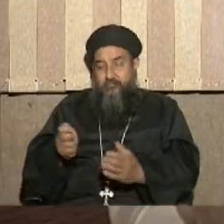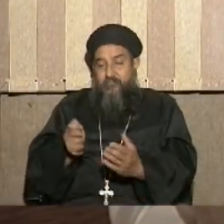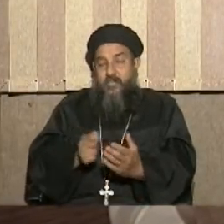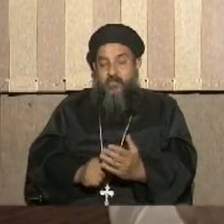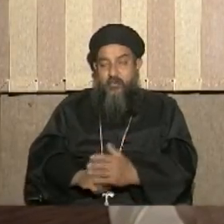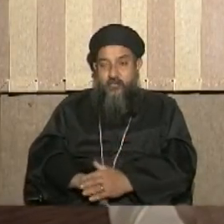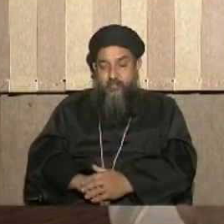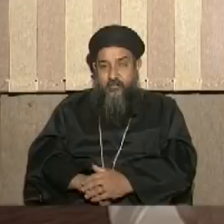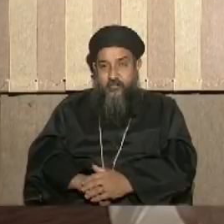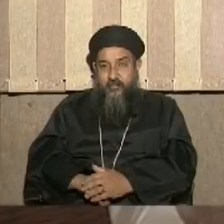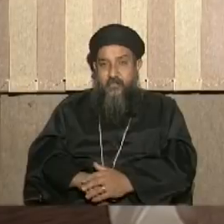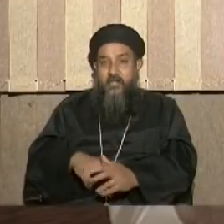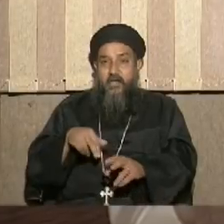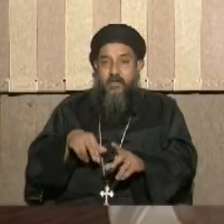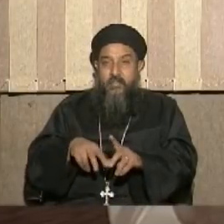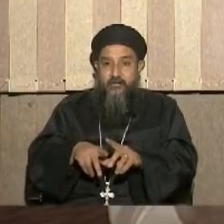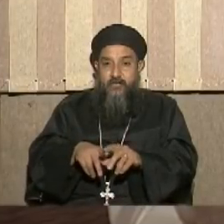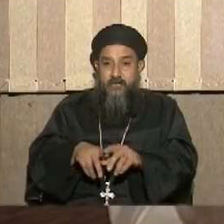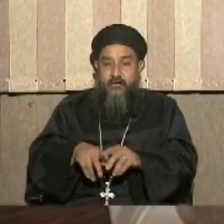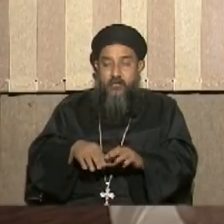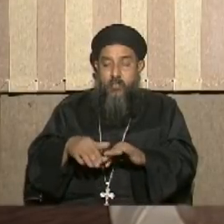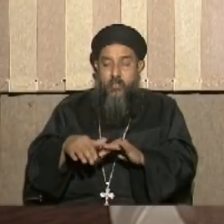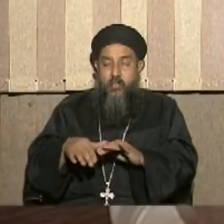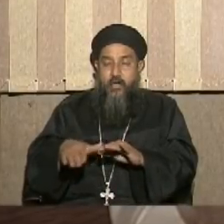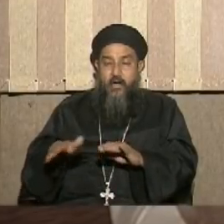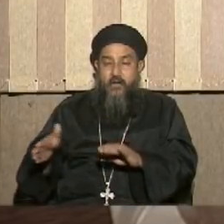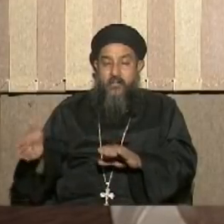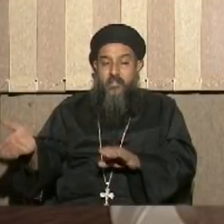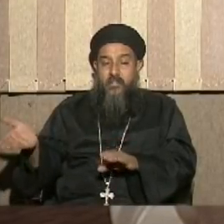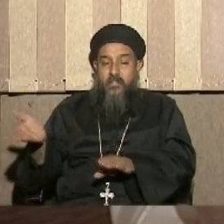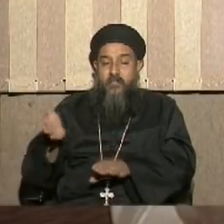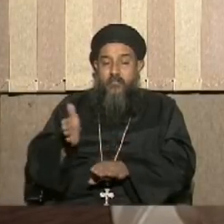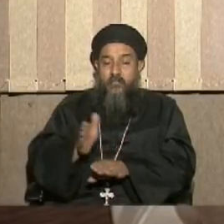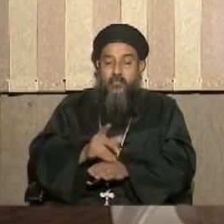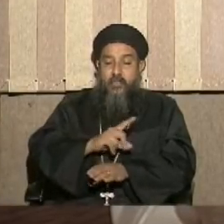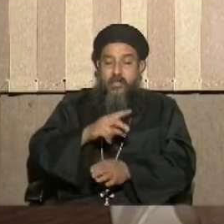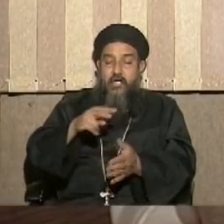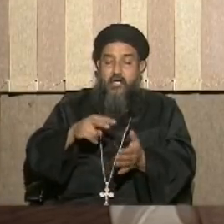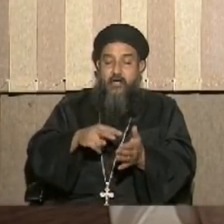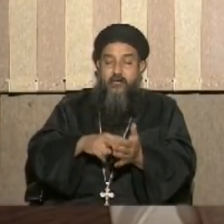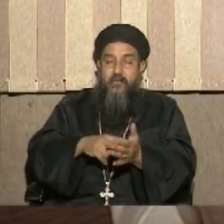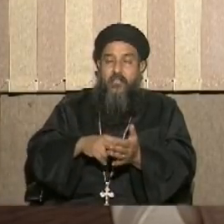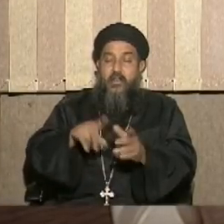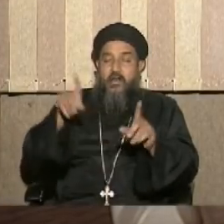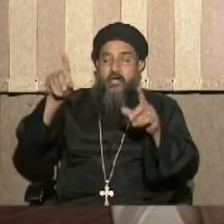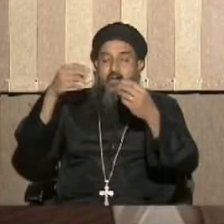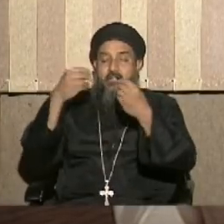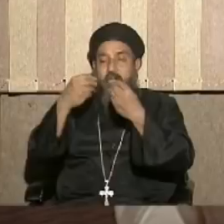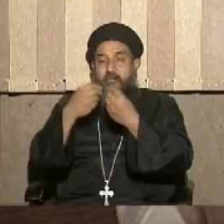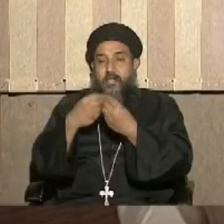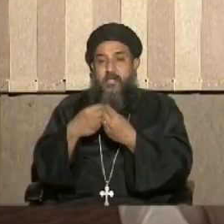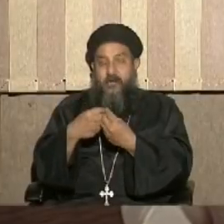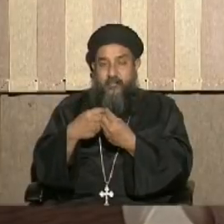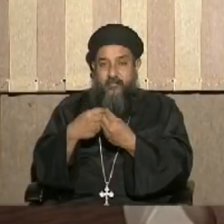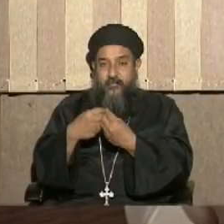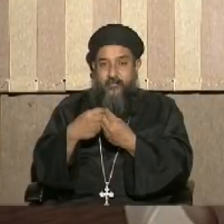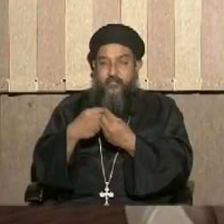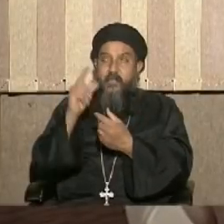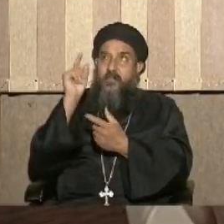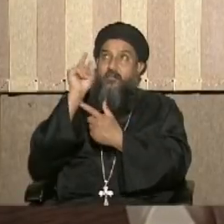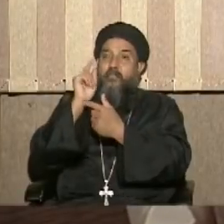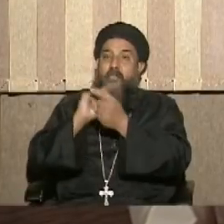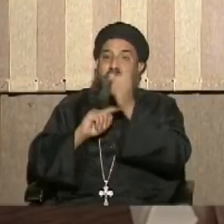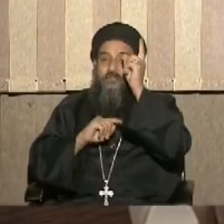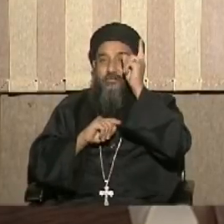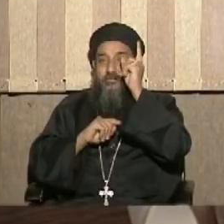مكتوب: ان سرت في وادي ظل الموت لا اخاف شرا لانك انت معي.